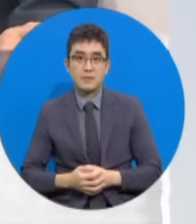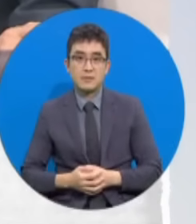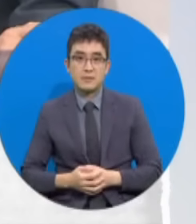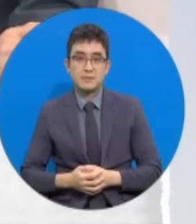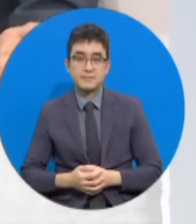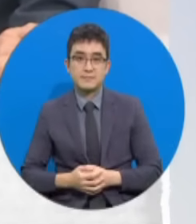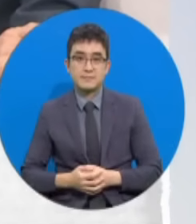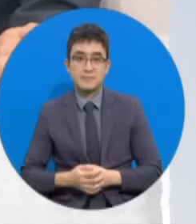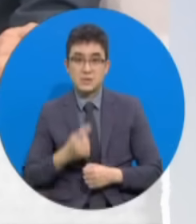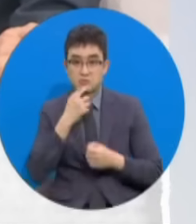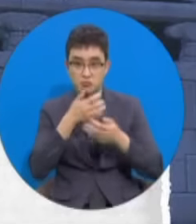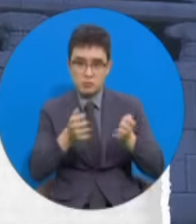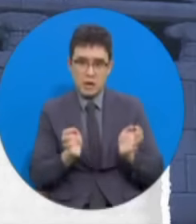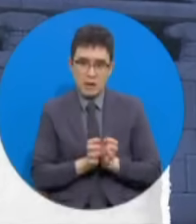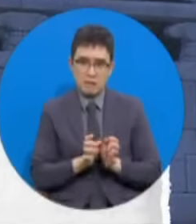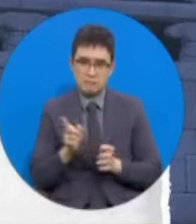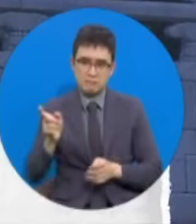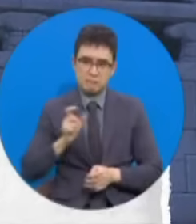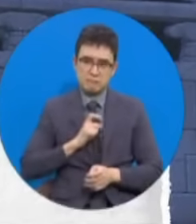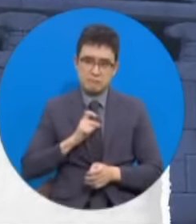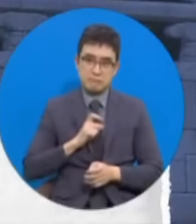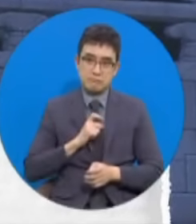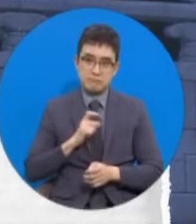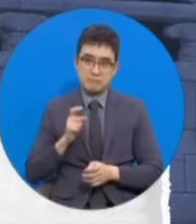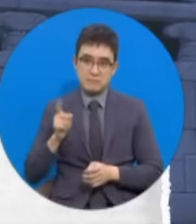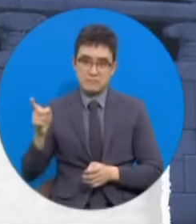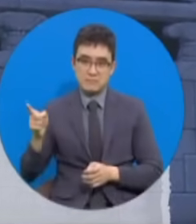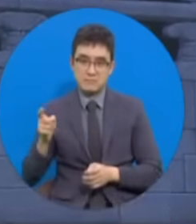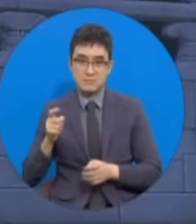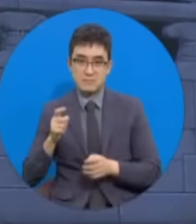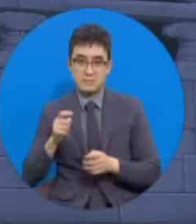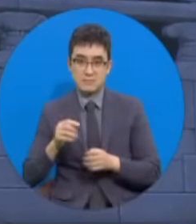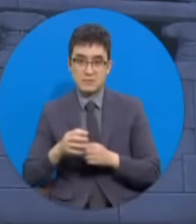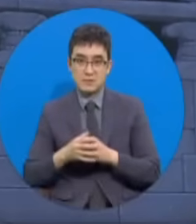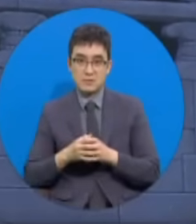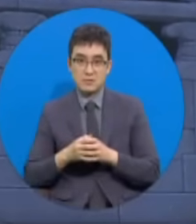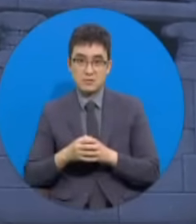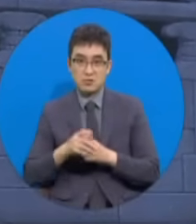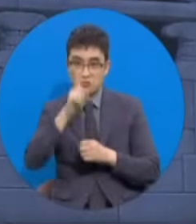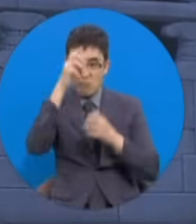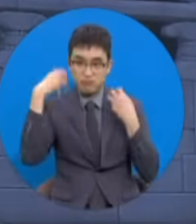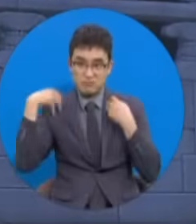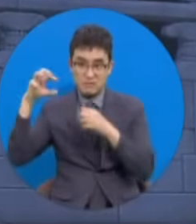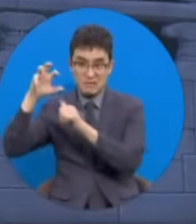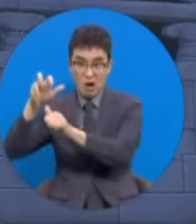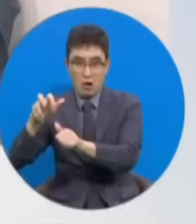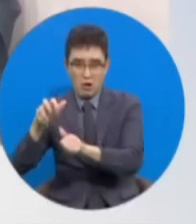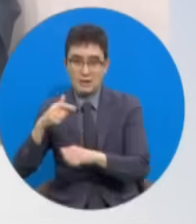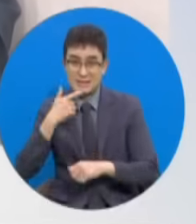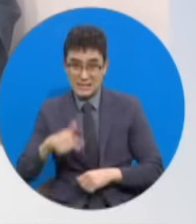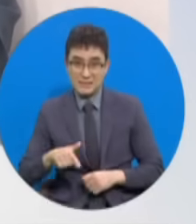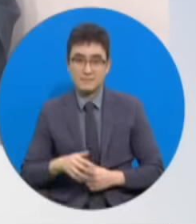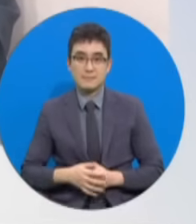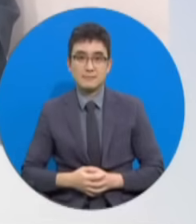지금 민주당이 의혹을 제기하는 외압이 있었을 것이다. 라는 것이 아니라는 말씀이시고 그렇죠.